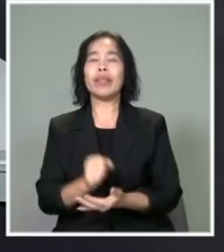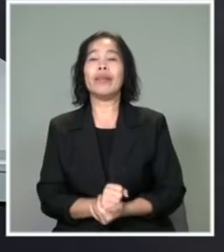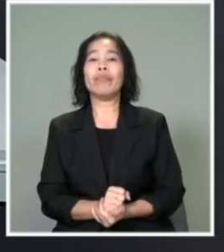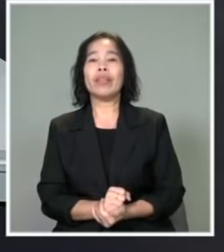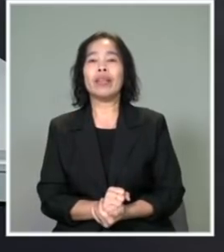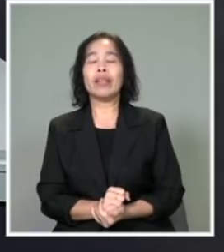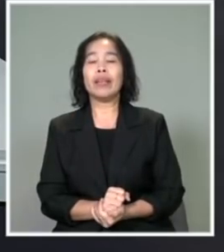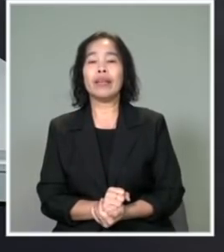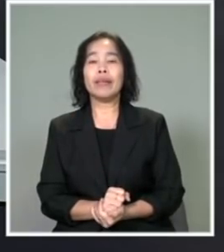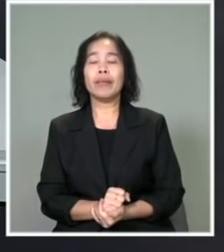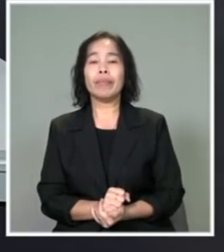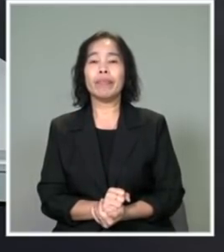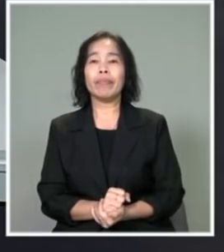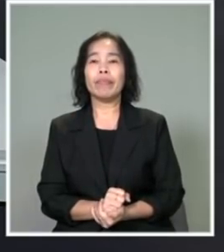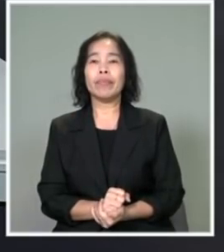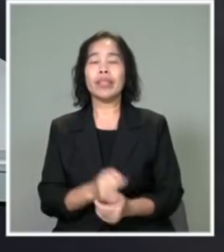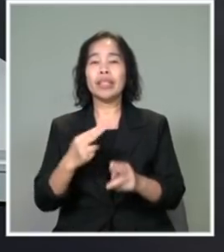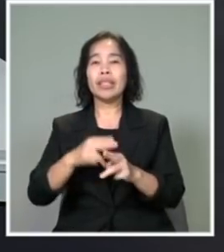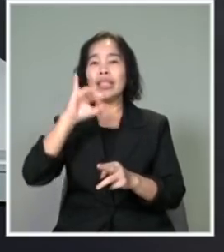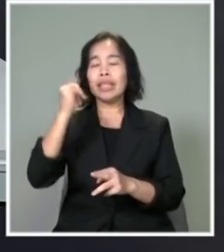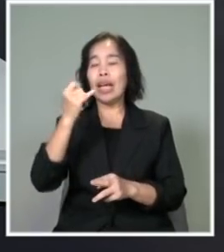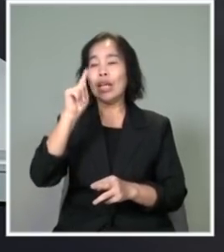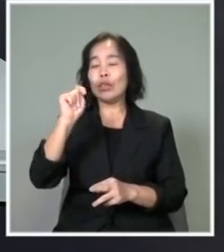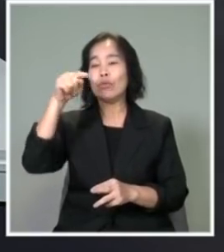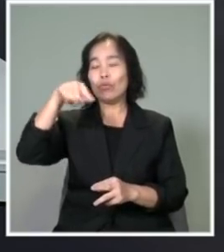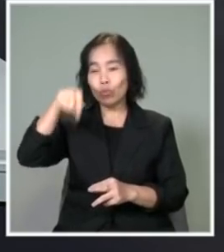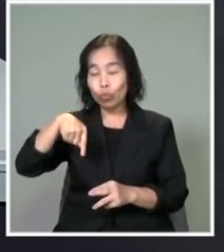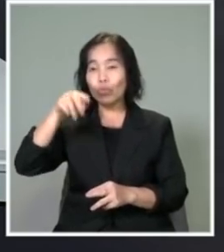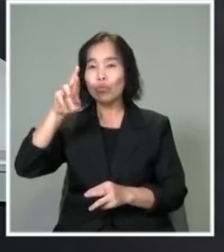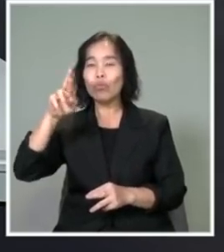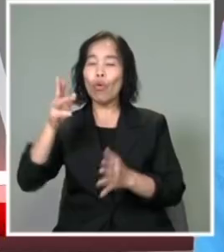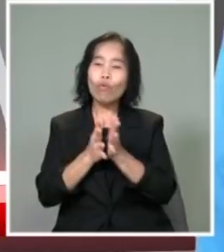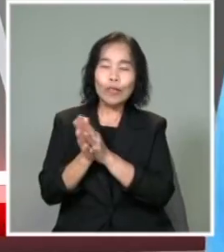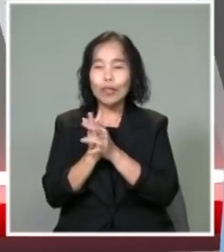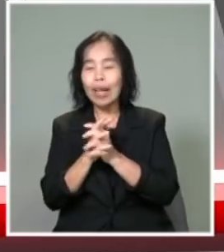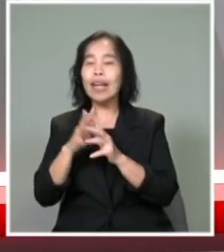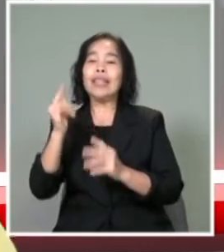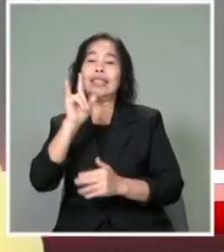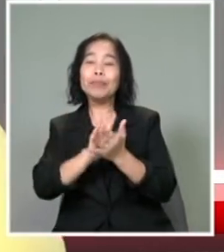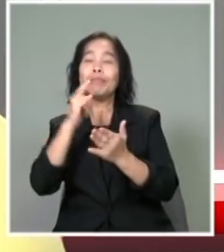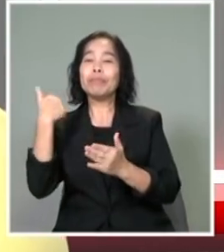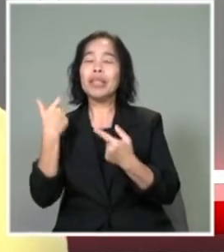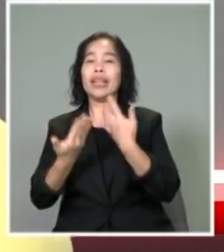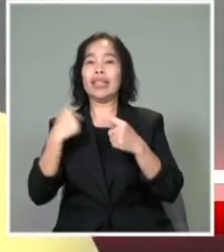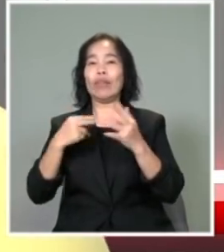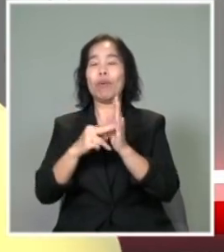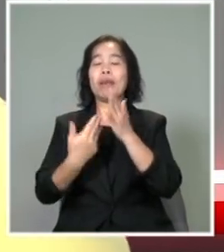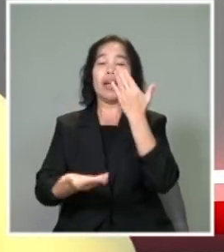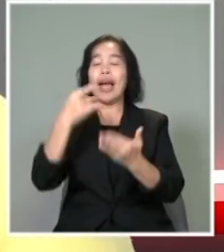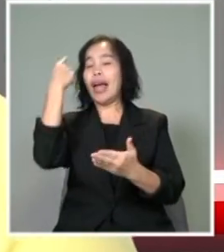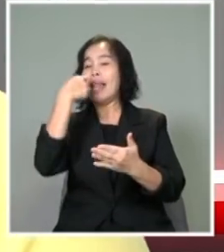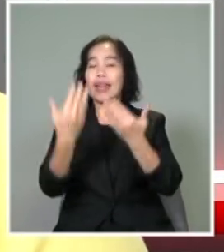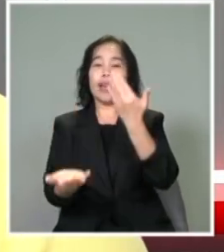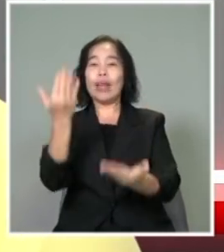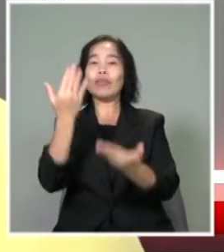ก็คือจตุลุ้น จตุเลิฟยังไงฮะ รายการนี้นะครับก็สามารถเปิดให้ใครก็ได้ครับทุก